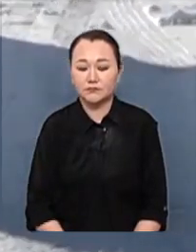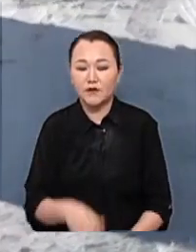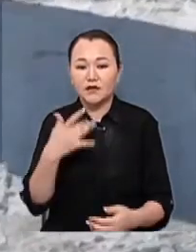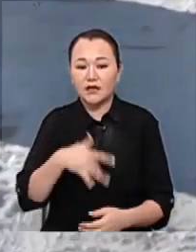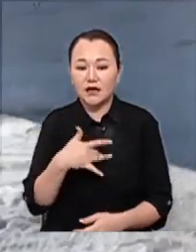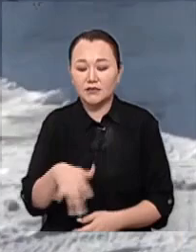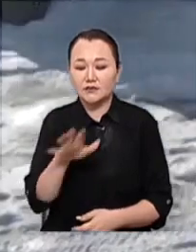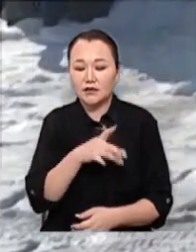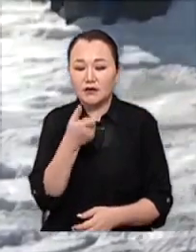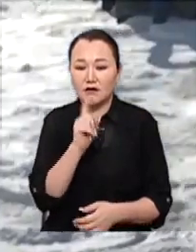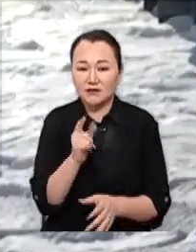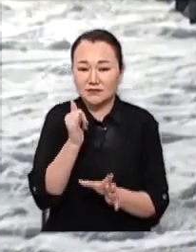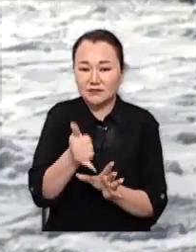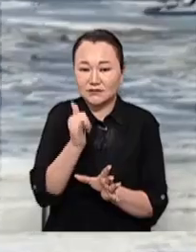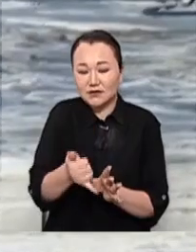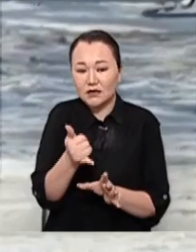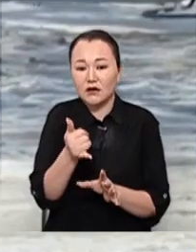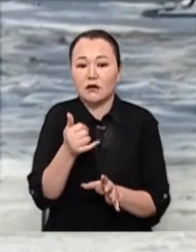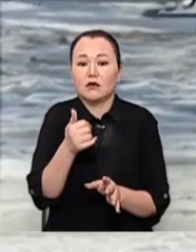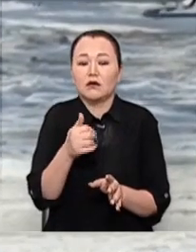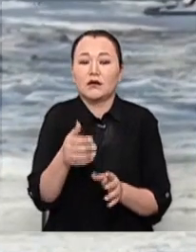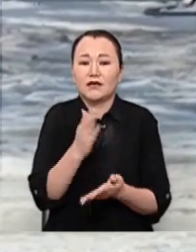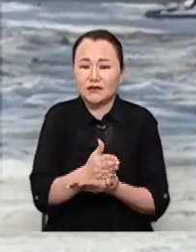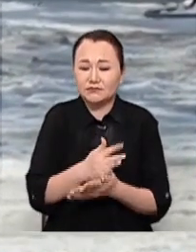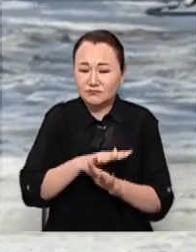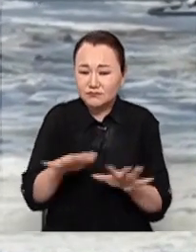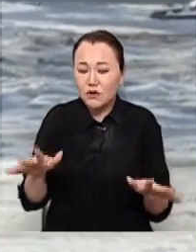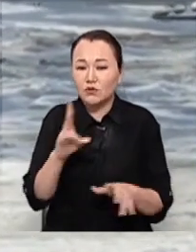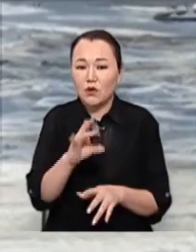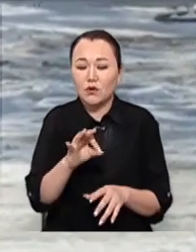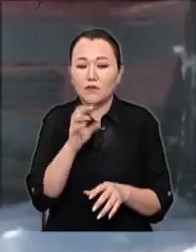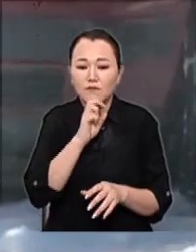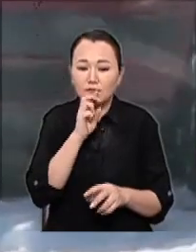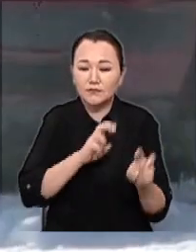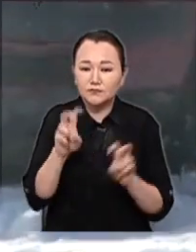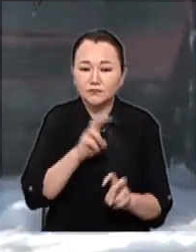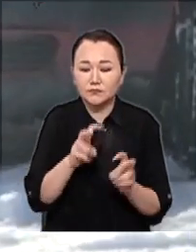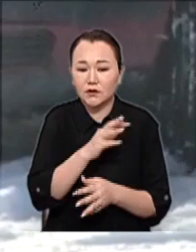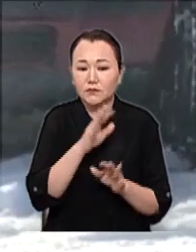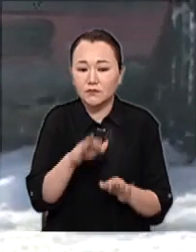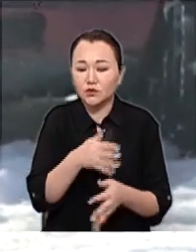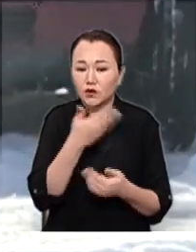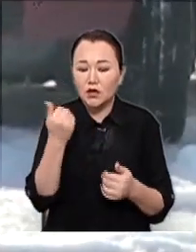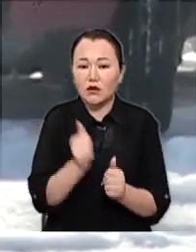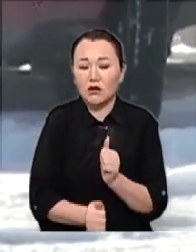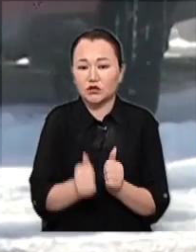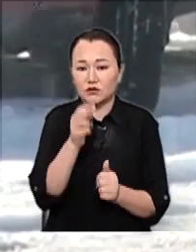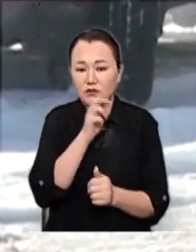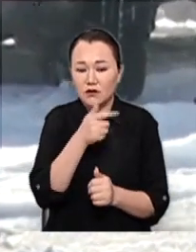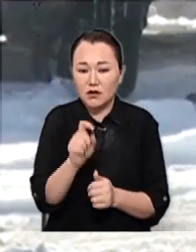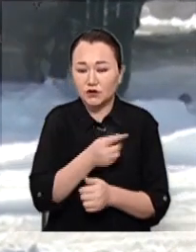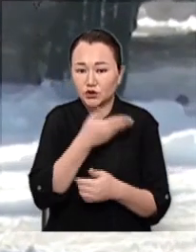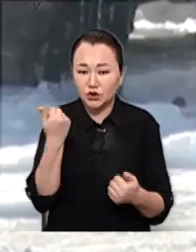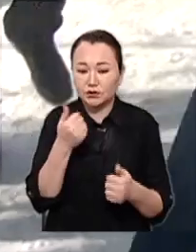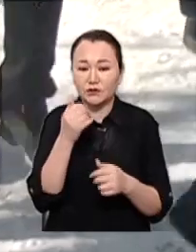Таразда газ құю бекеттері самсап тұрғанымен сұйытылған отын таппай сабылып жүргендер көп. Өйткені екінің бірінде газ жоқ. Сарқылған